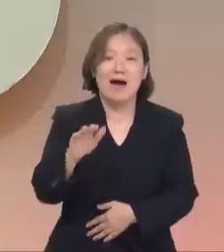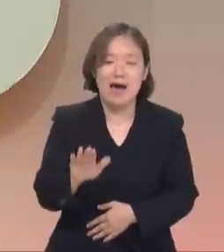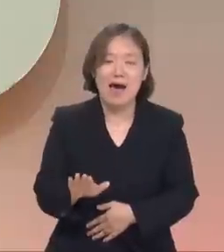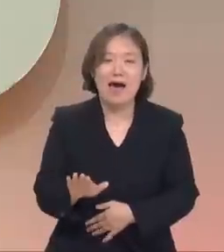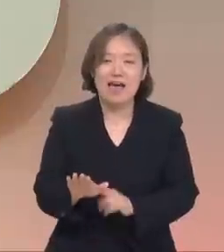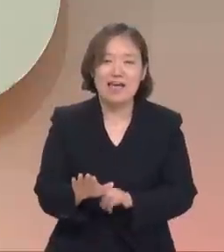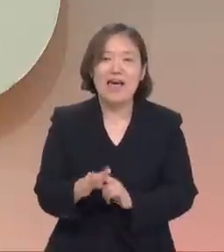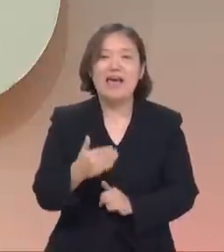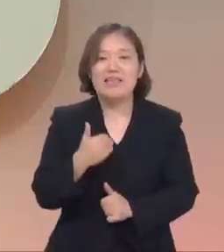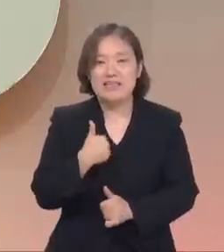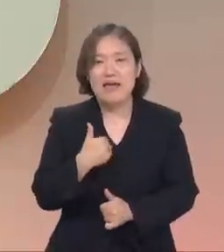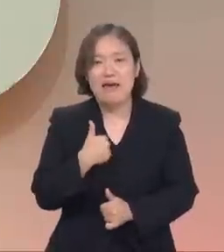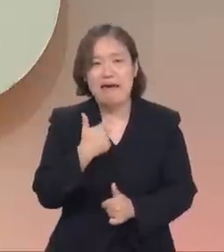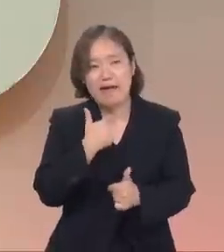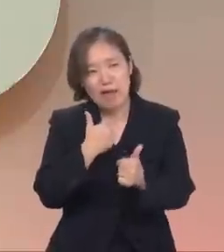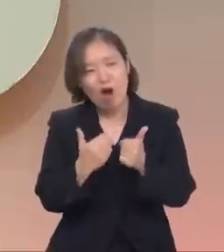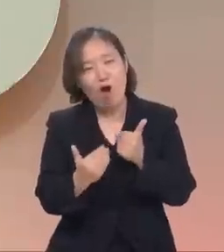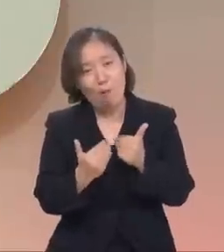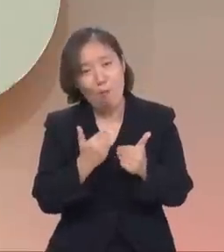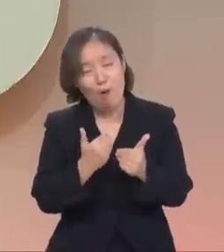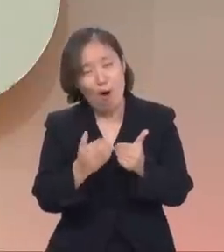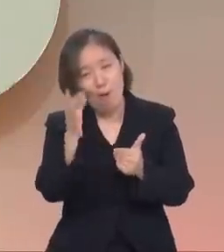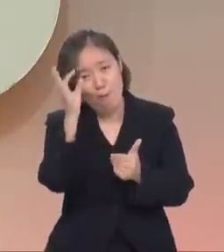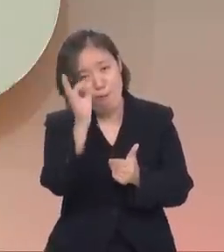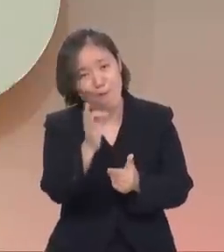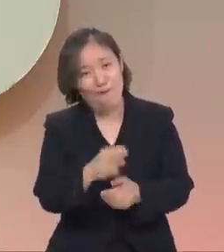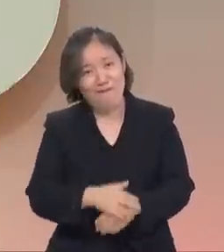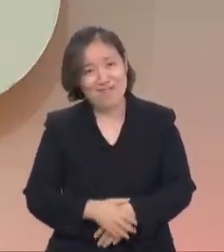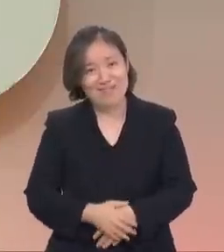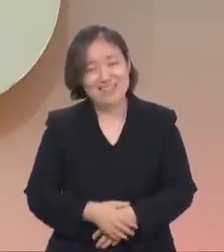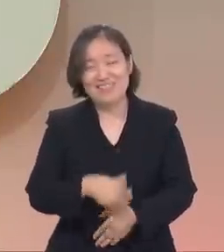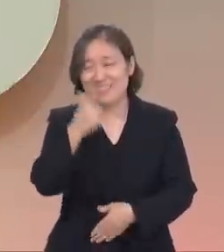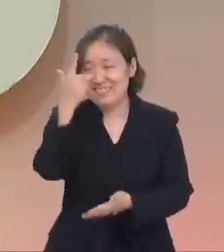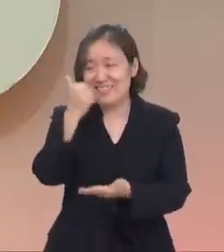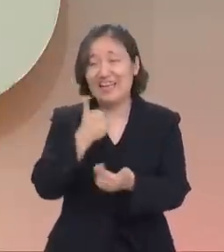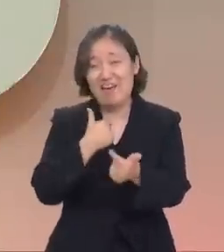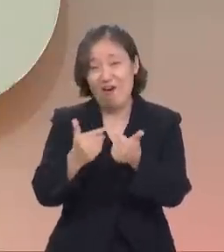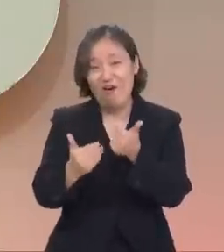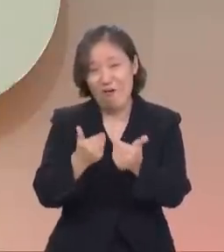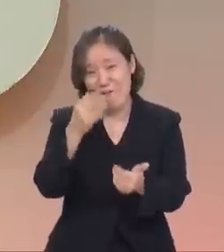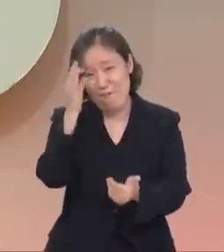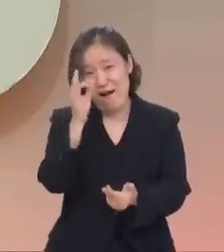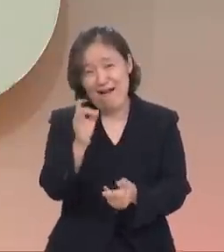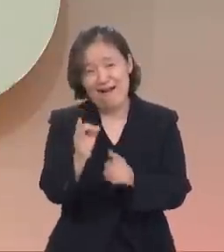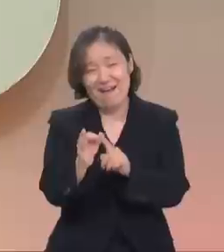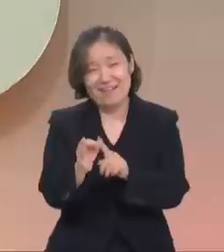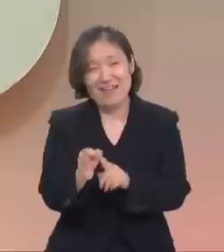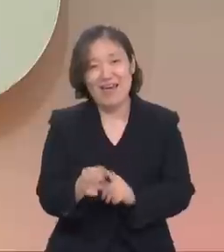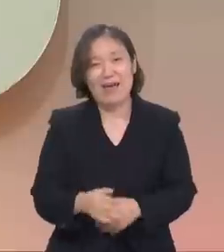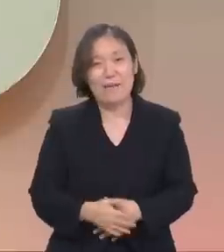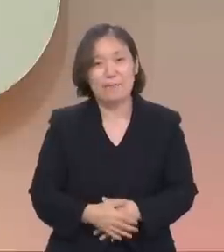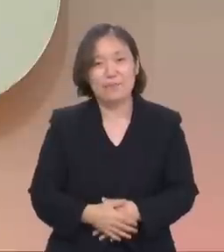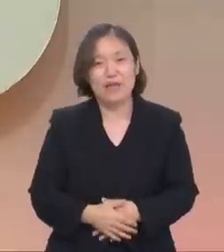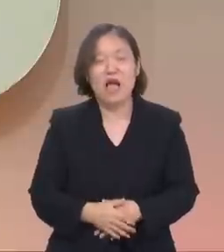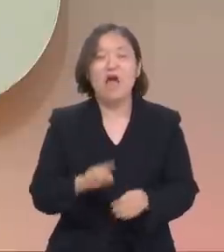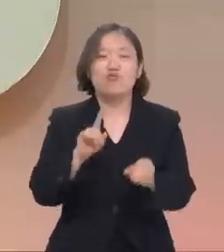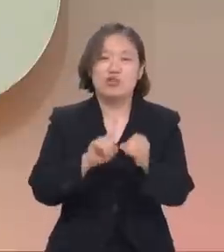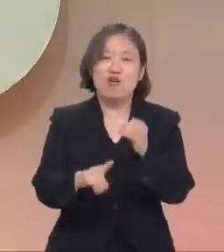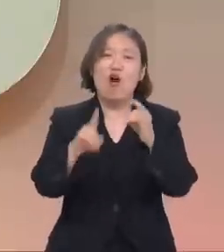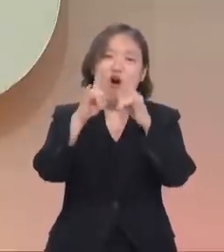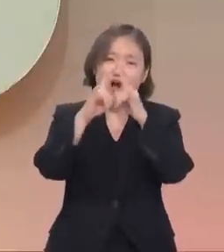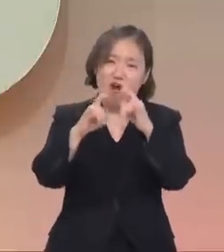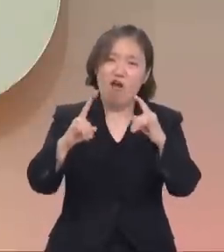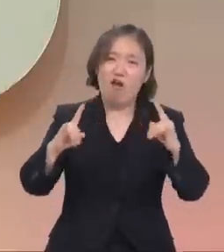제 경험상 또 우리 스님들의 경험상이 절에 오시는